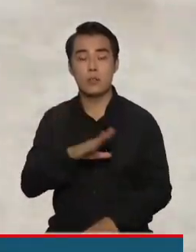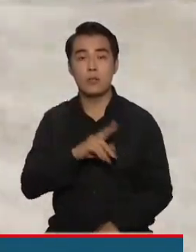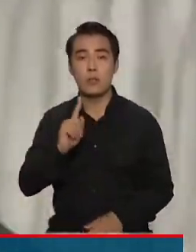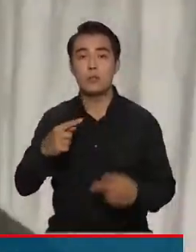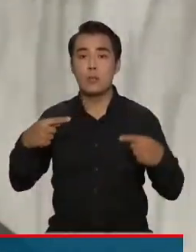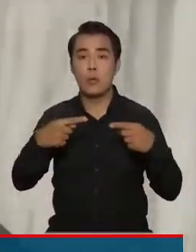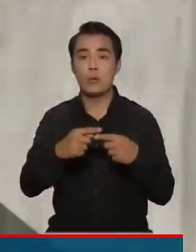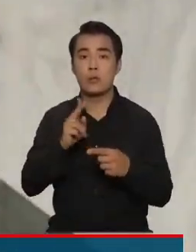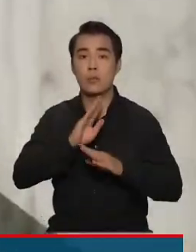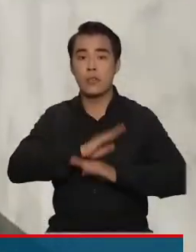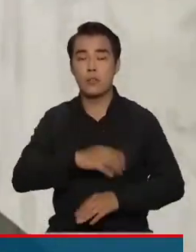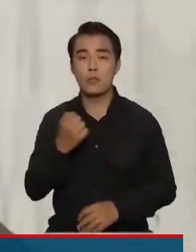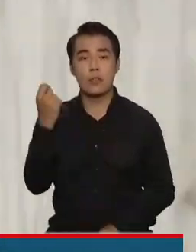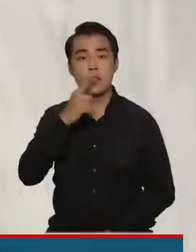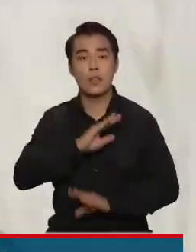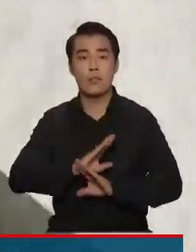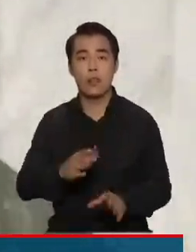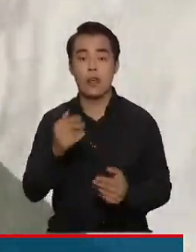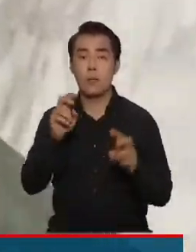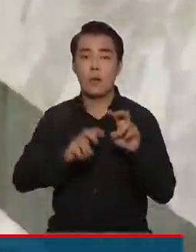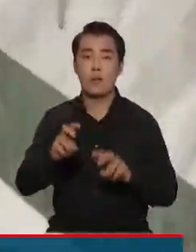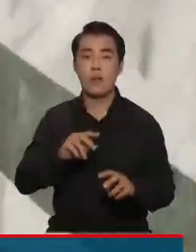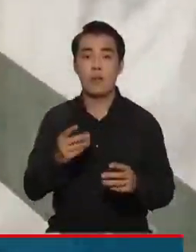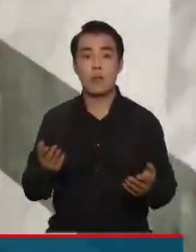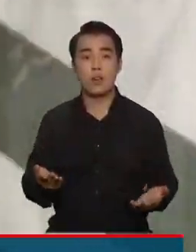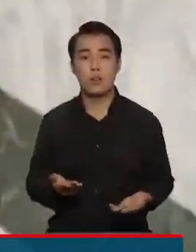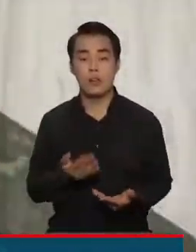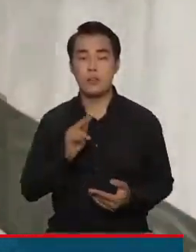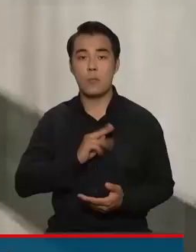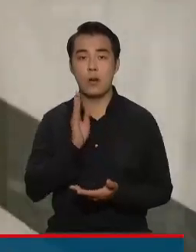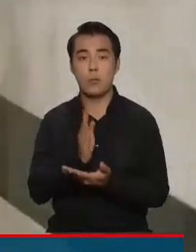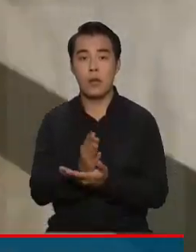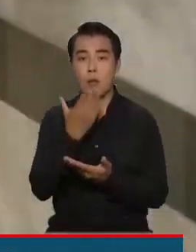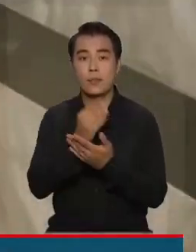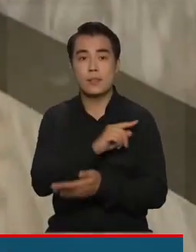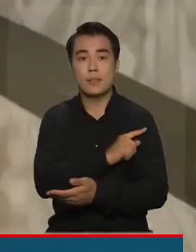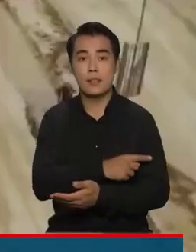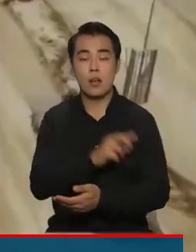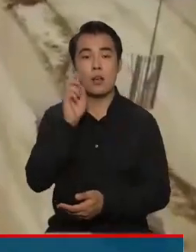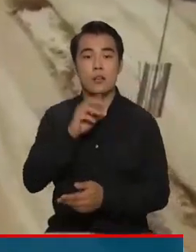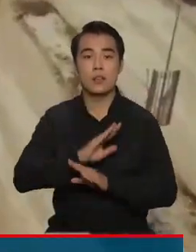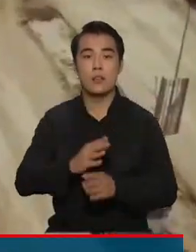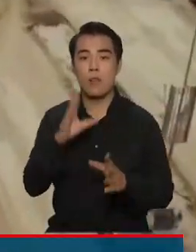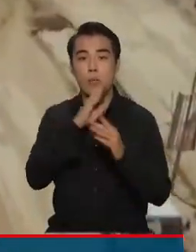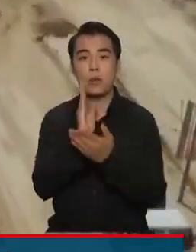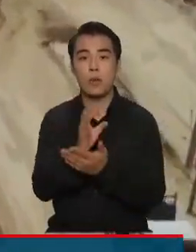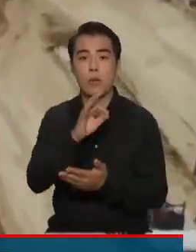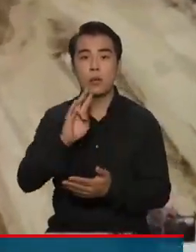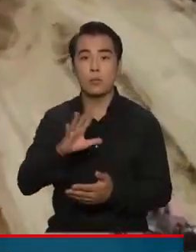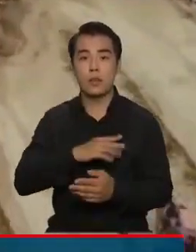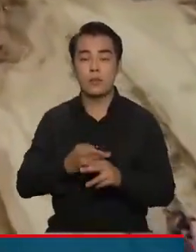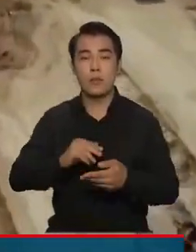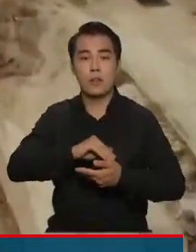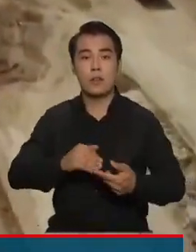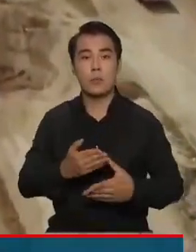точное количество жертв пока неизвестно, а поиски выживших еще ведутся. Своими силами страна не справляется. ООН объявила